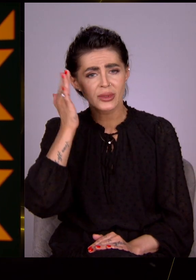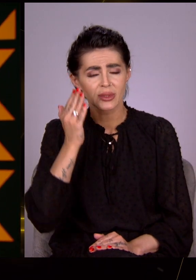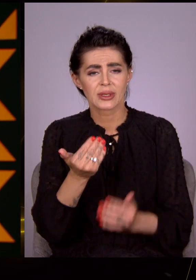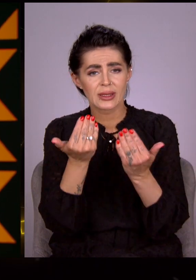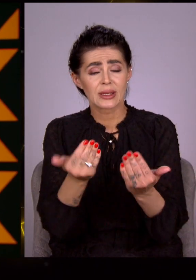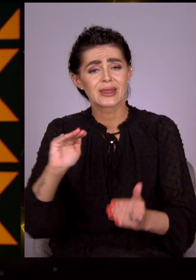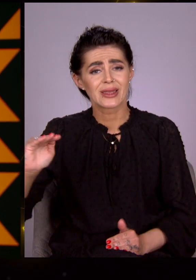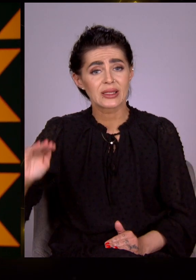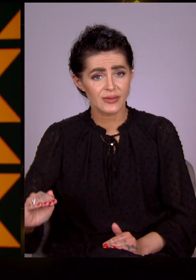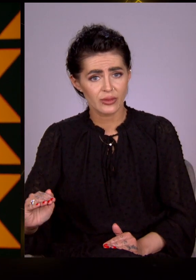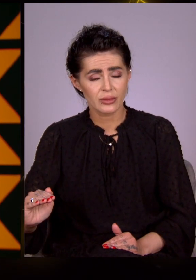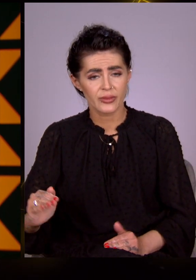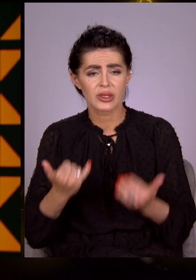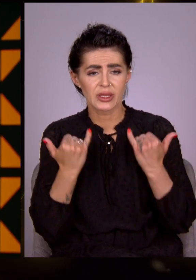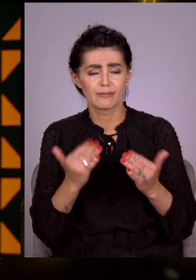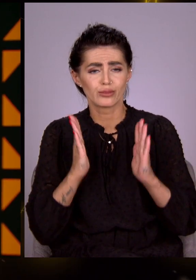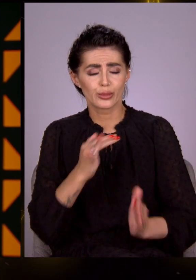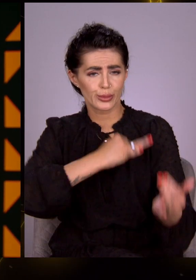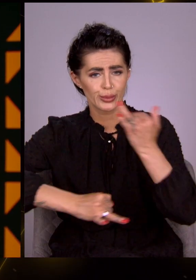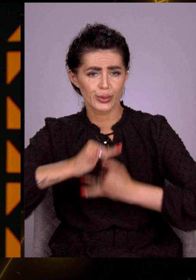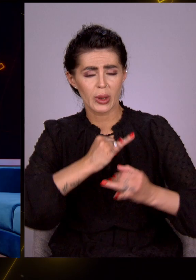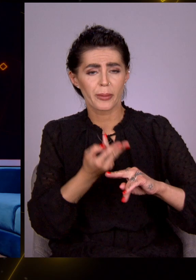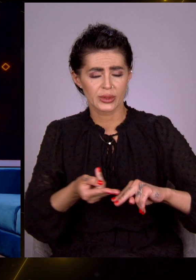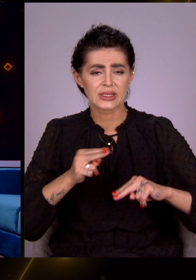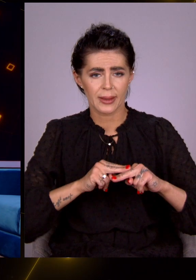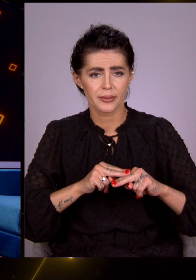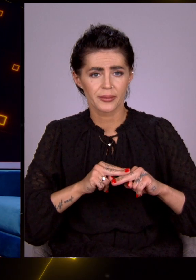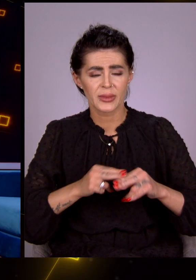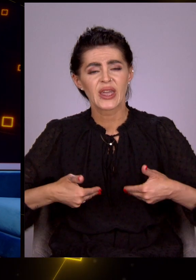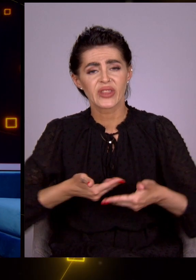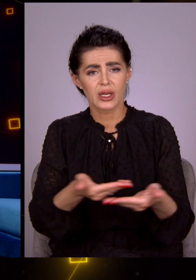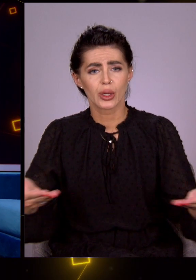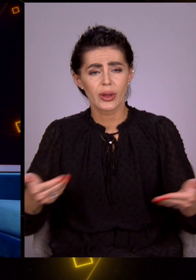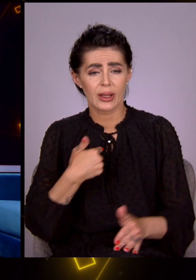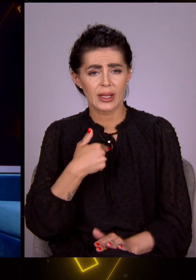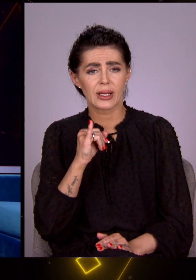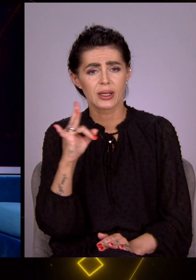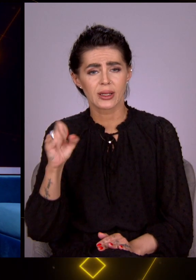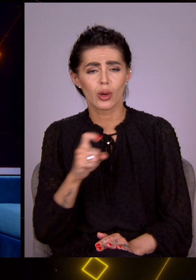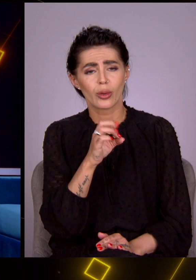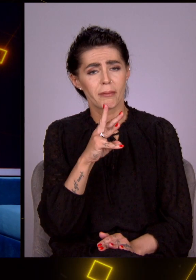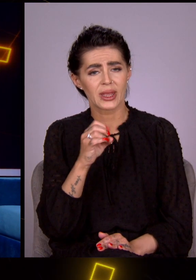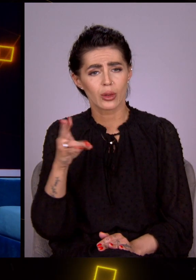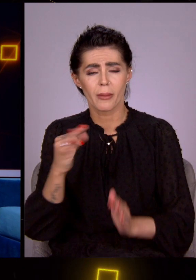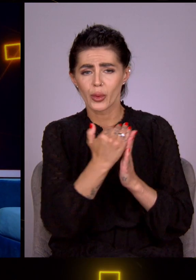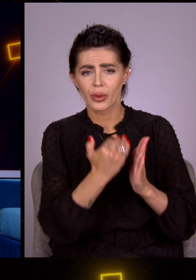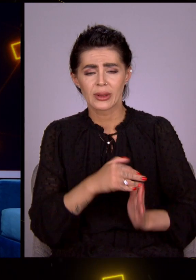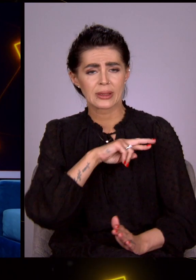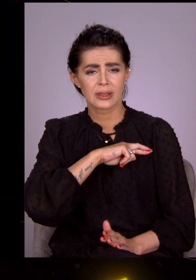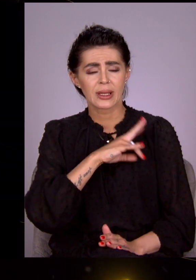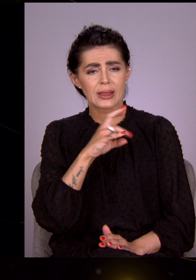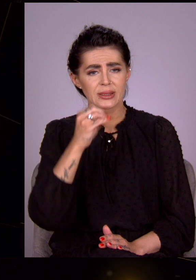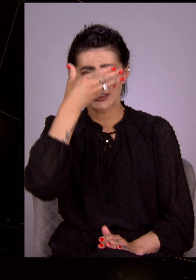дитинство? Сьогодні будемо говорити саме про це. Вітаю, я Ірина Хоменко і це програма «Я не забуду».